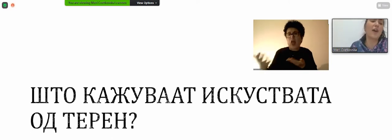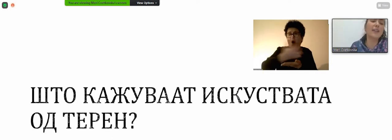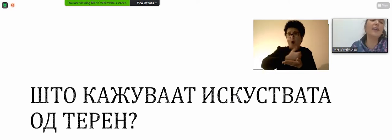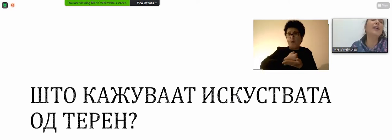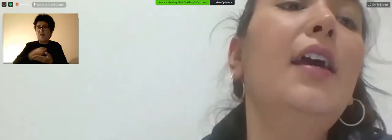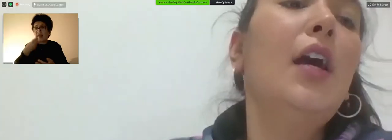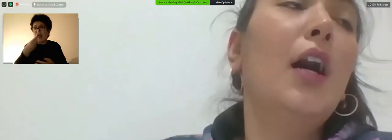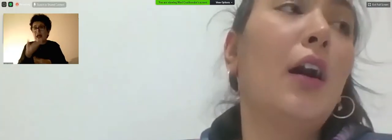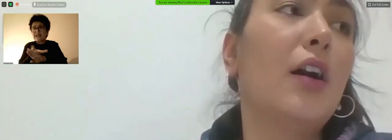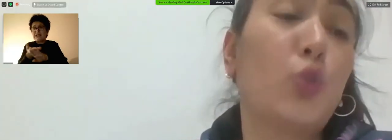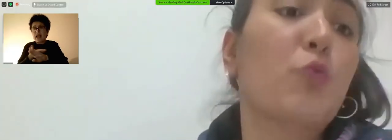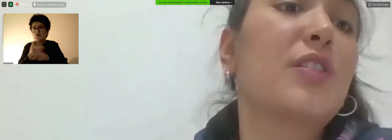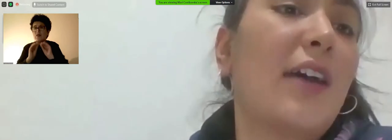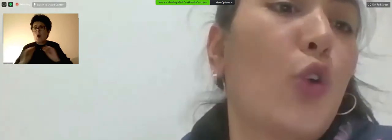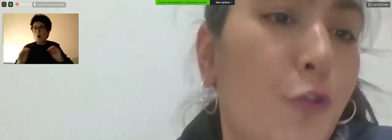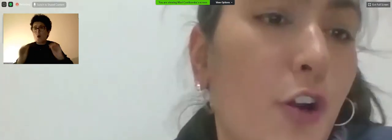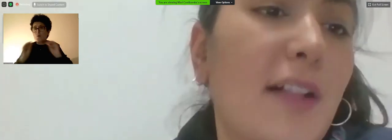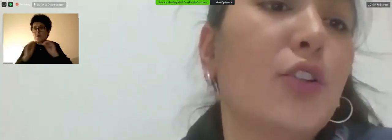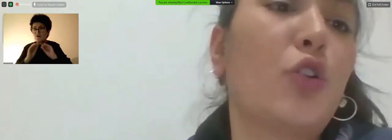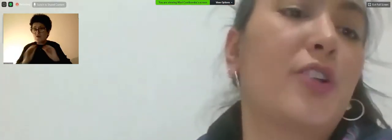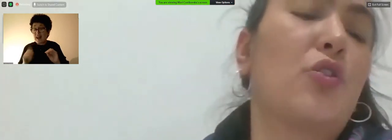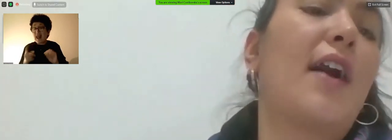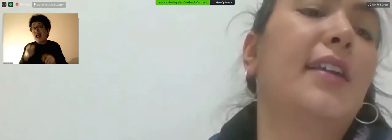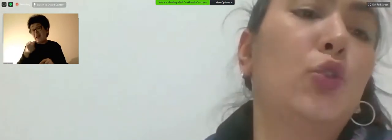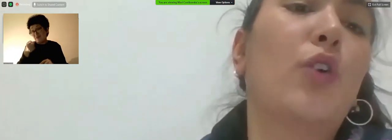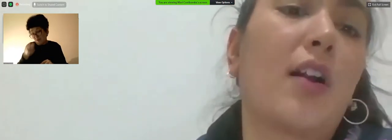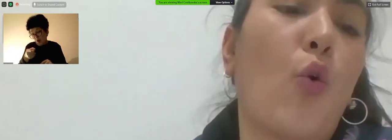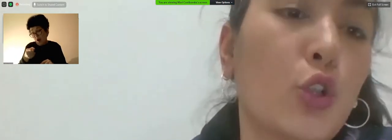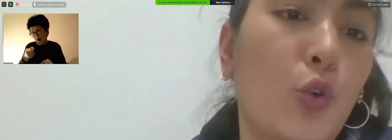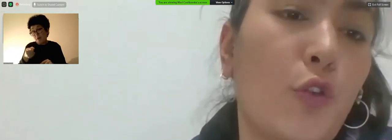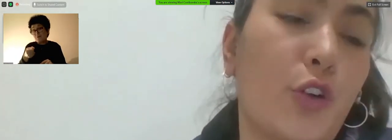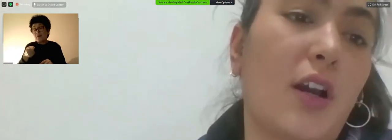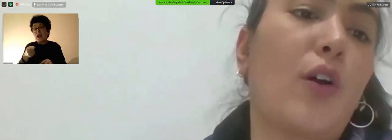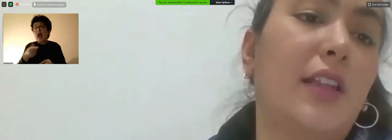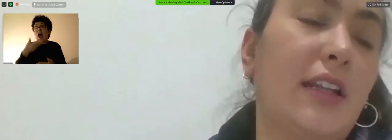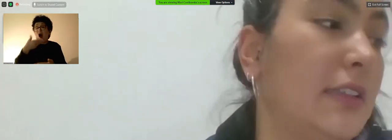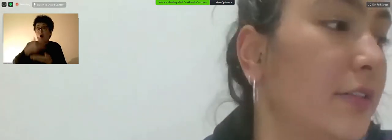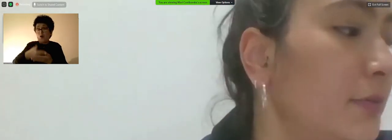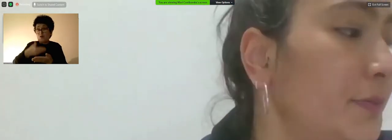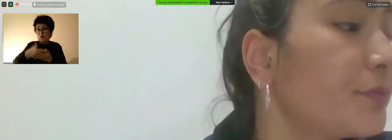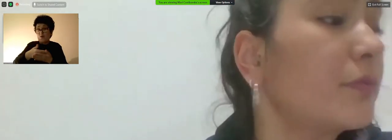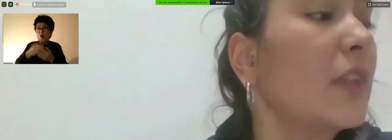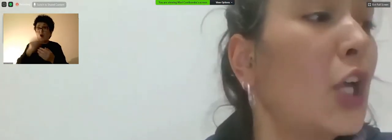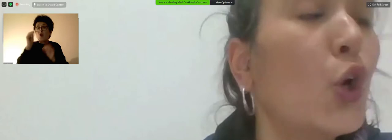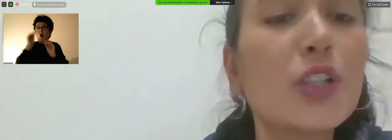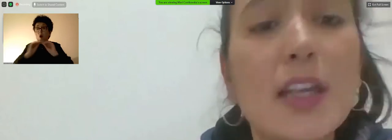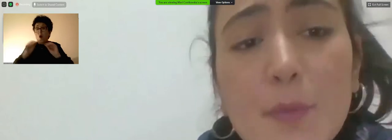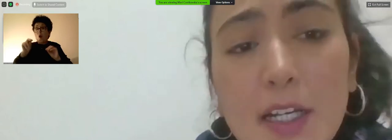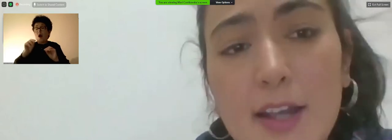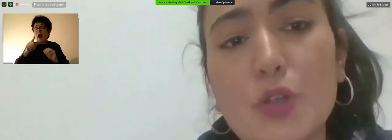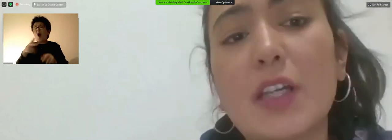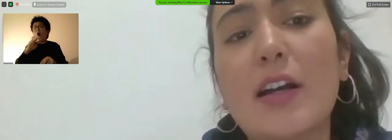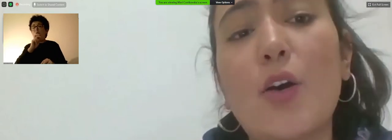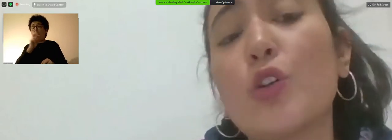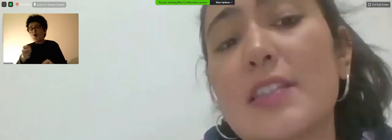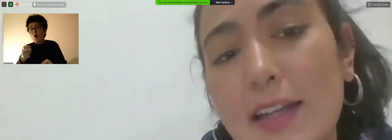образование, токму затоа и формалното образование тука како одговор и како альтернатива, но сакам